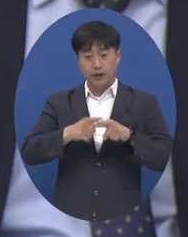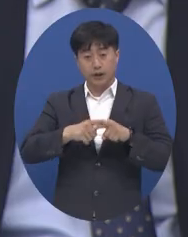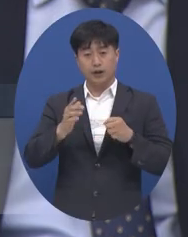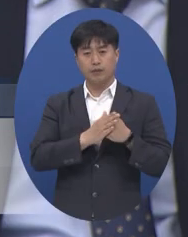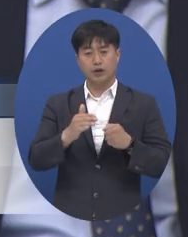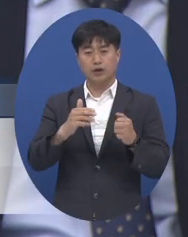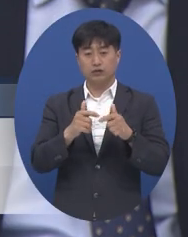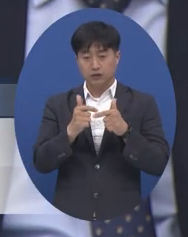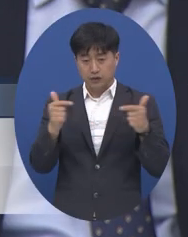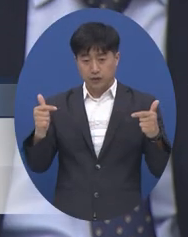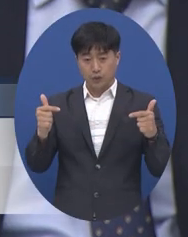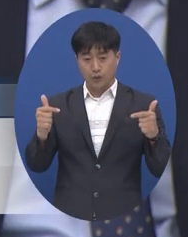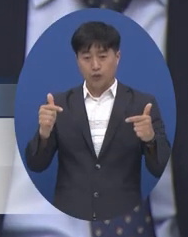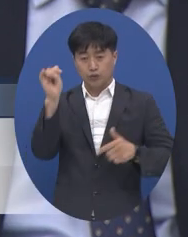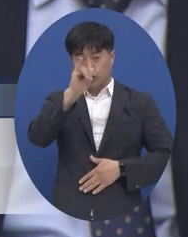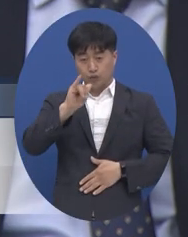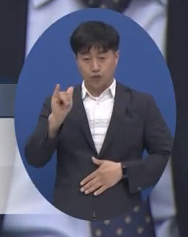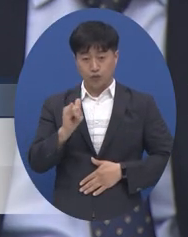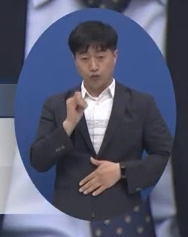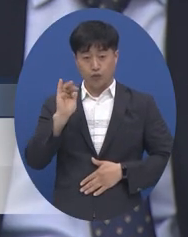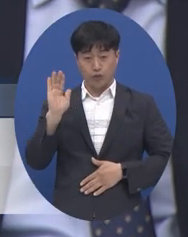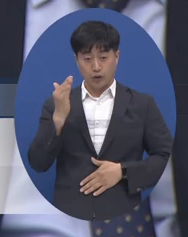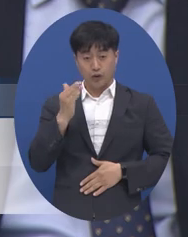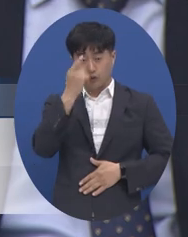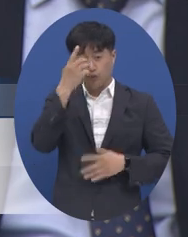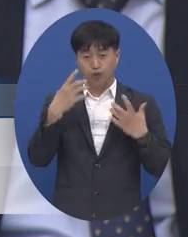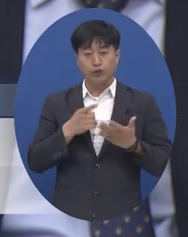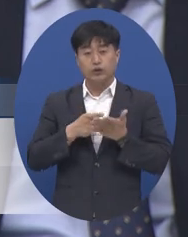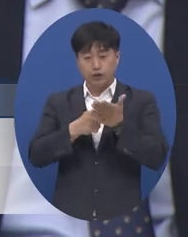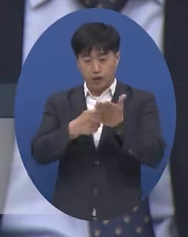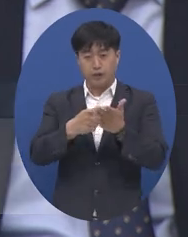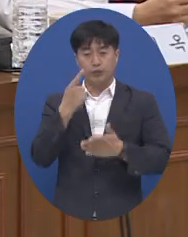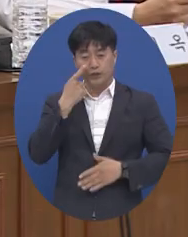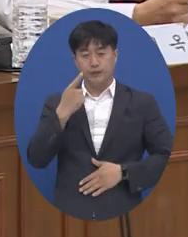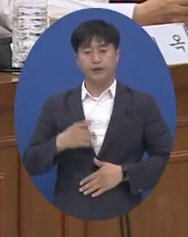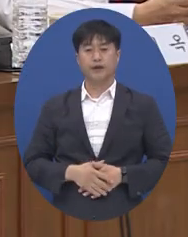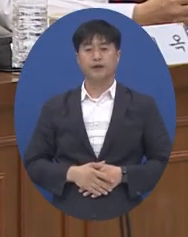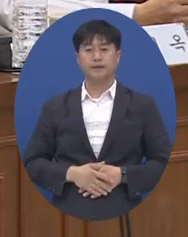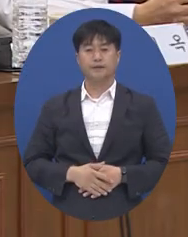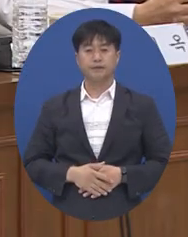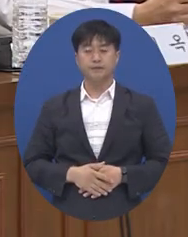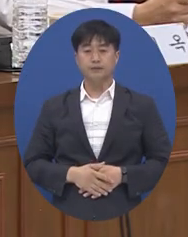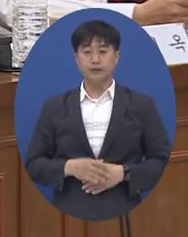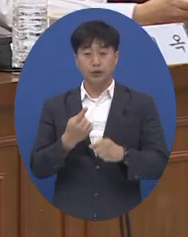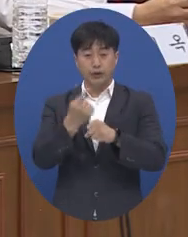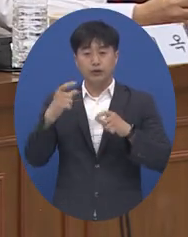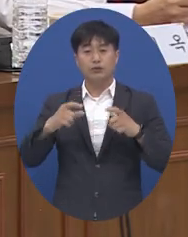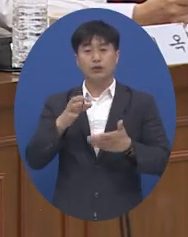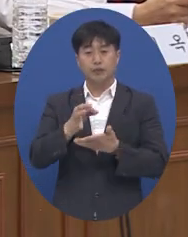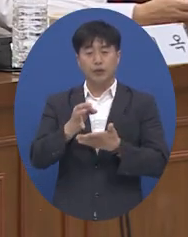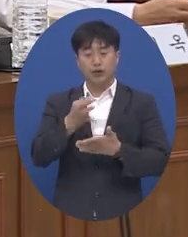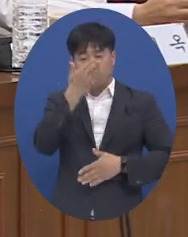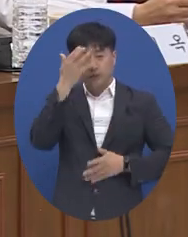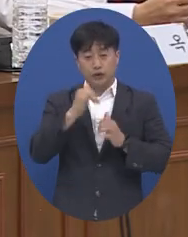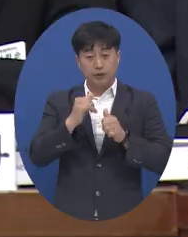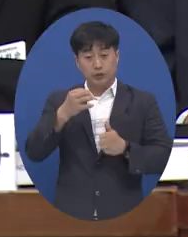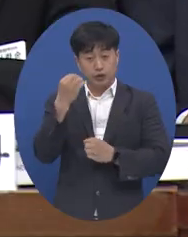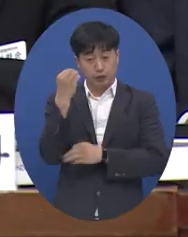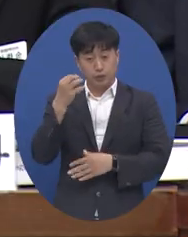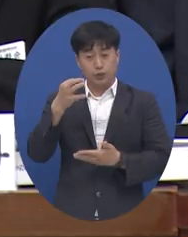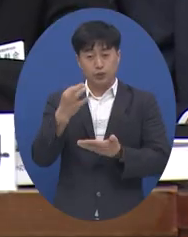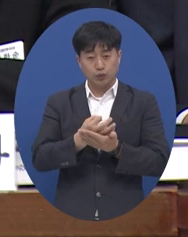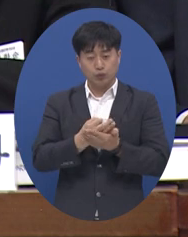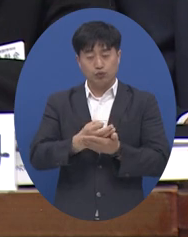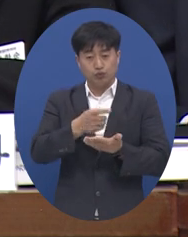좀 확대하고 2 뭐 전국단위로 될 수 있도록 정부의 제안도 해보도록 하겠습니다 이밖에 치어 화폐와 청년기 보소 등 수